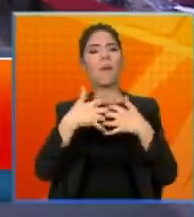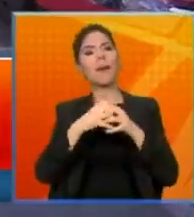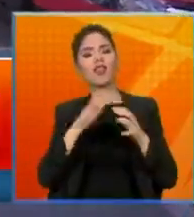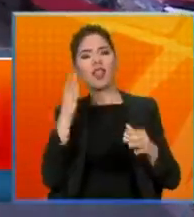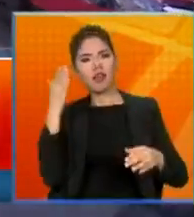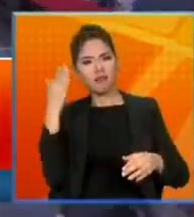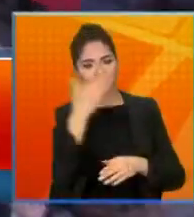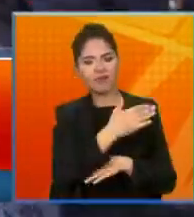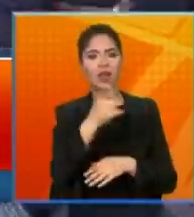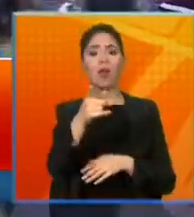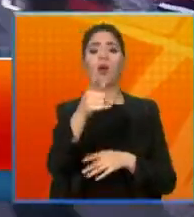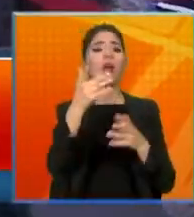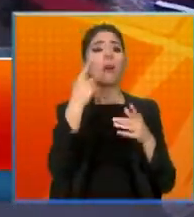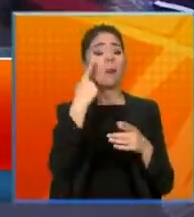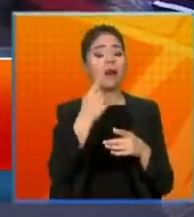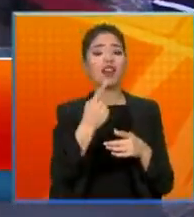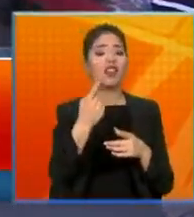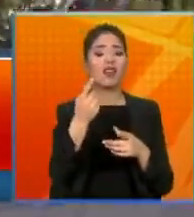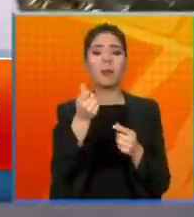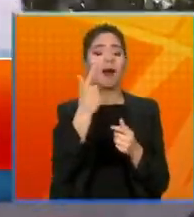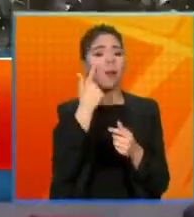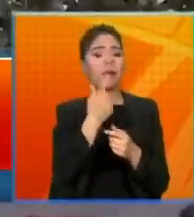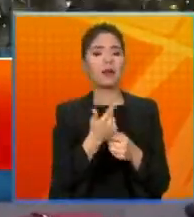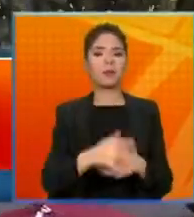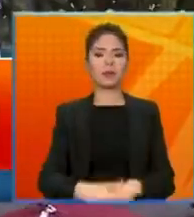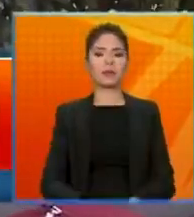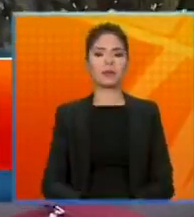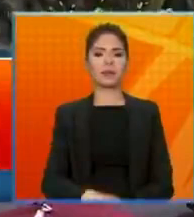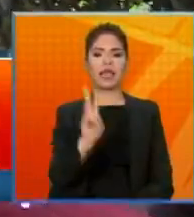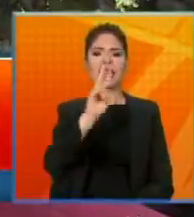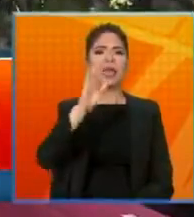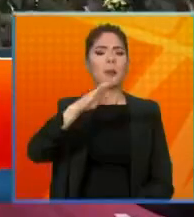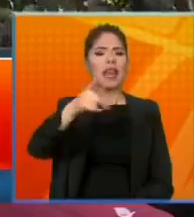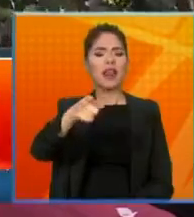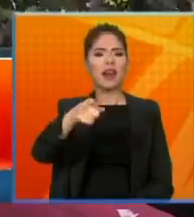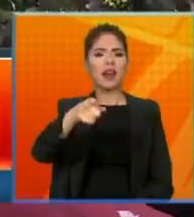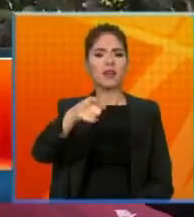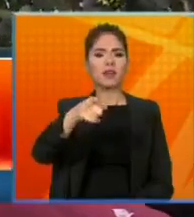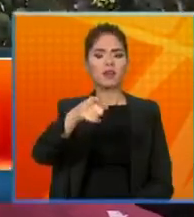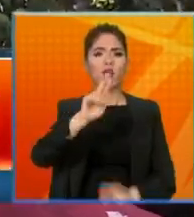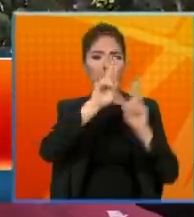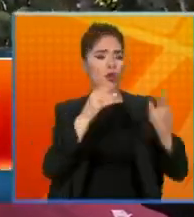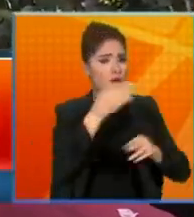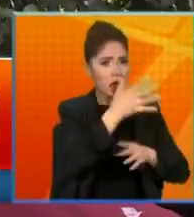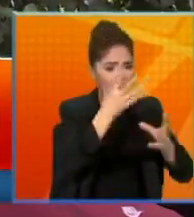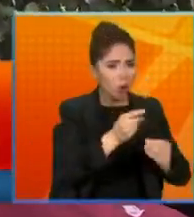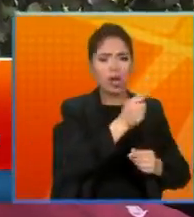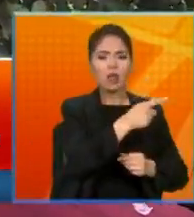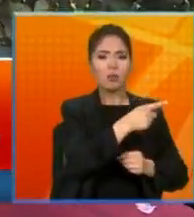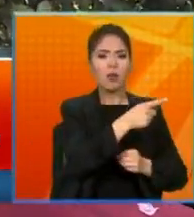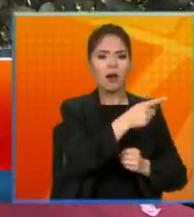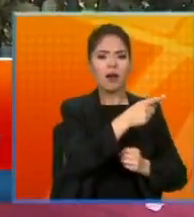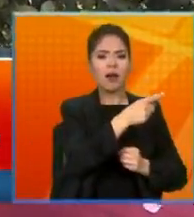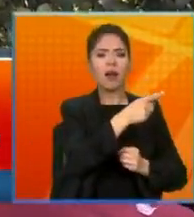pazarına geldik. Fiyatlara bakacağız, bakalım neler göreceğiz. 20 ne kadar lira bu? Efendim. 20 lira. Evet. Mağazaya gitmiş olsaydım kaç lira